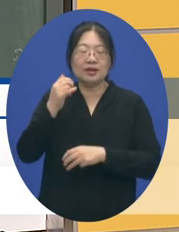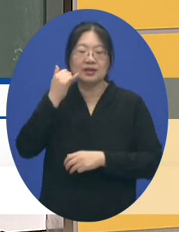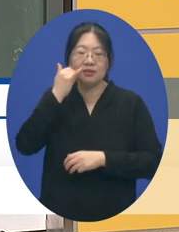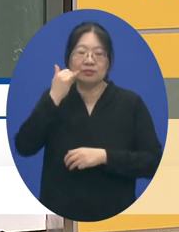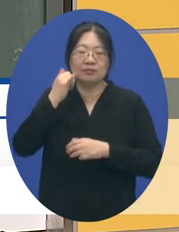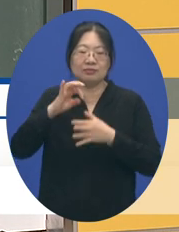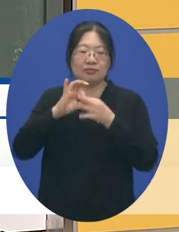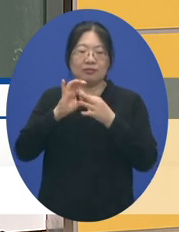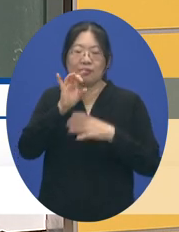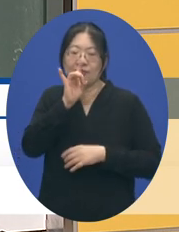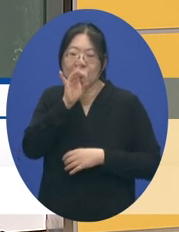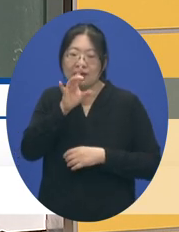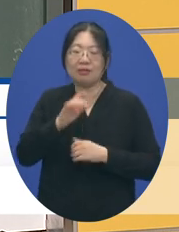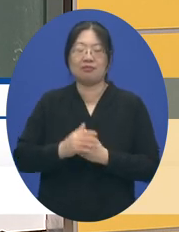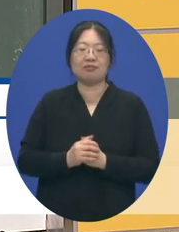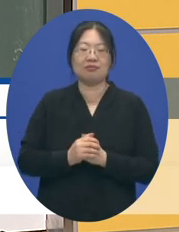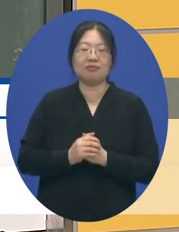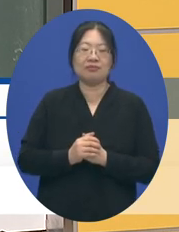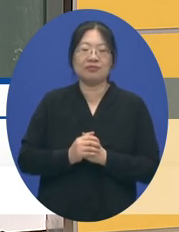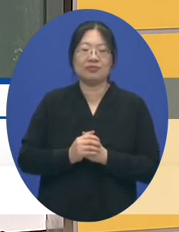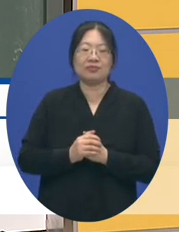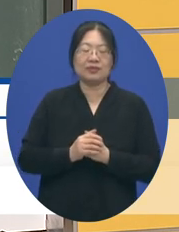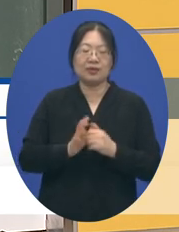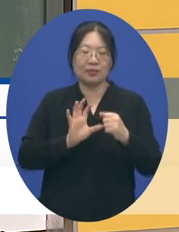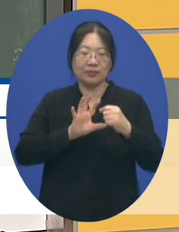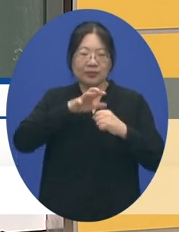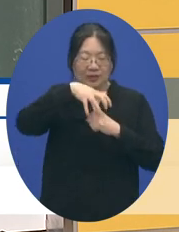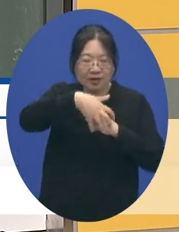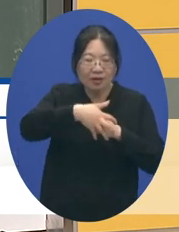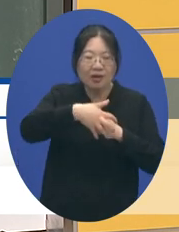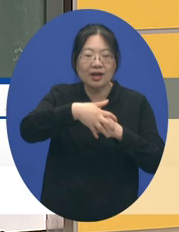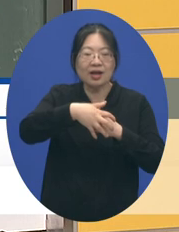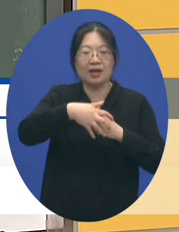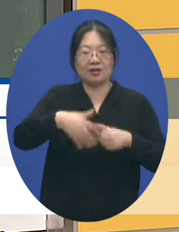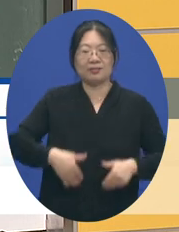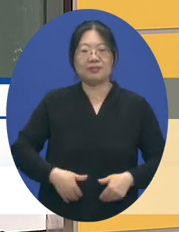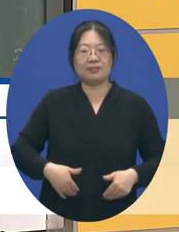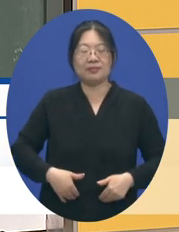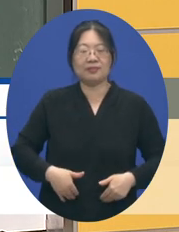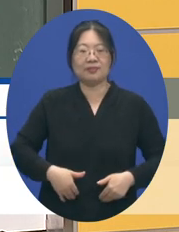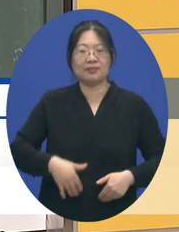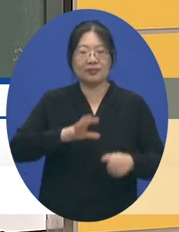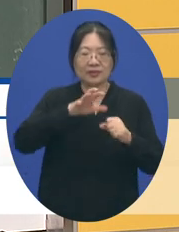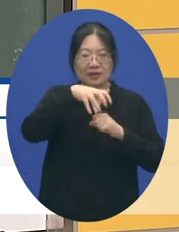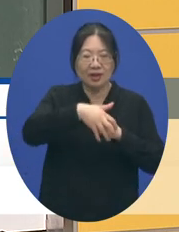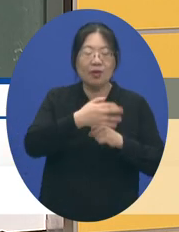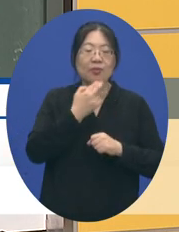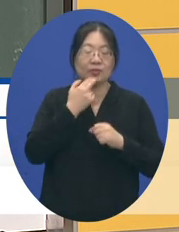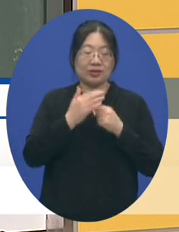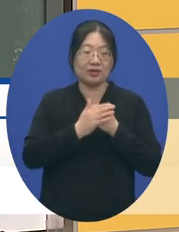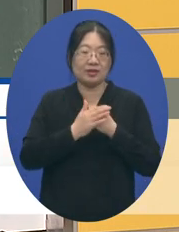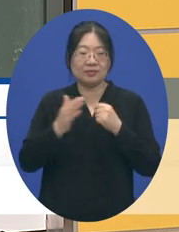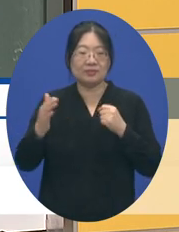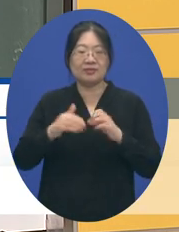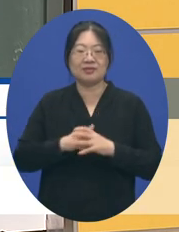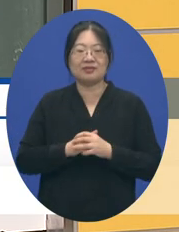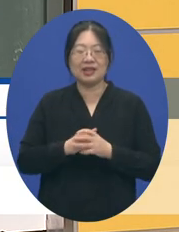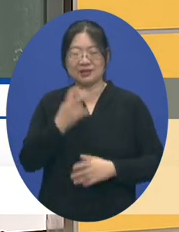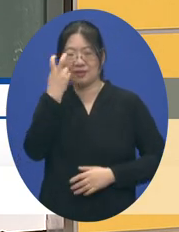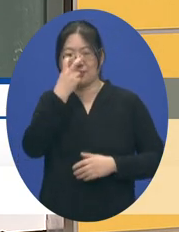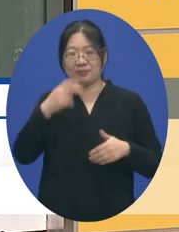콜센터와 연결이 안되는데 도 있었고요 덮개를 설치를 해야지 되는데 덮개가 설치 안